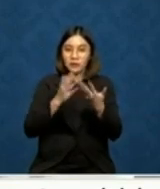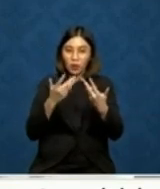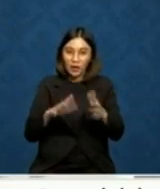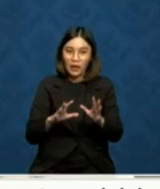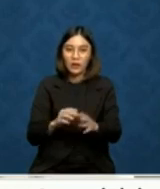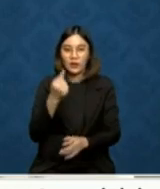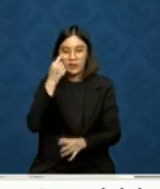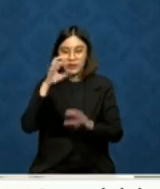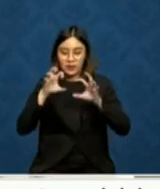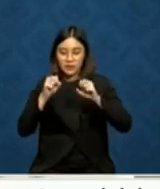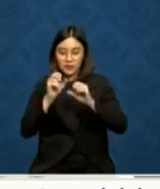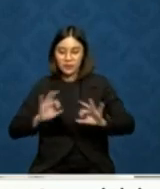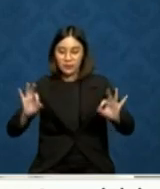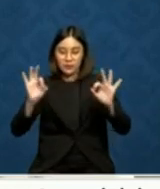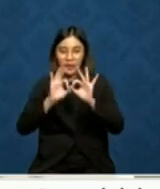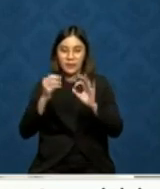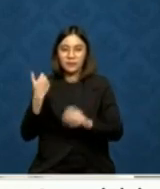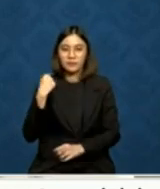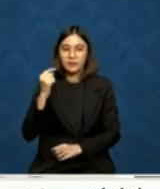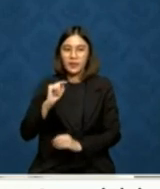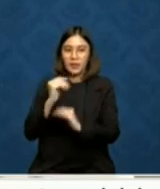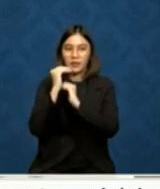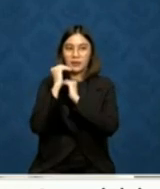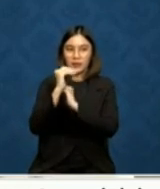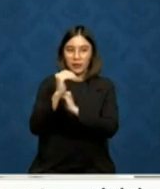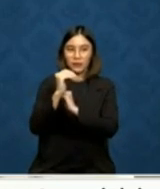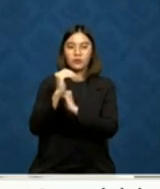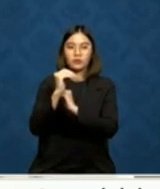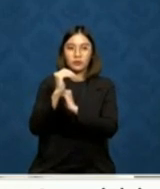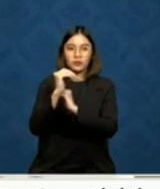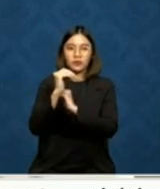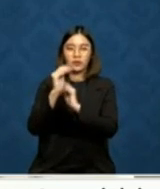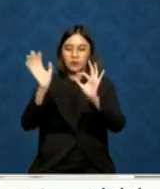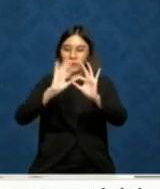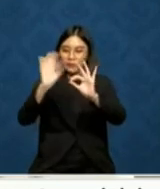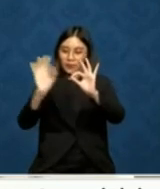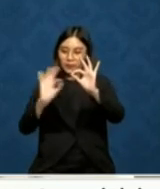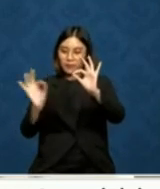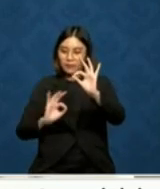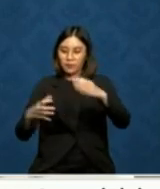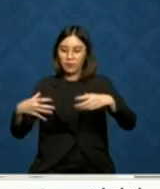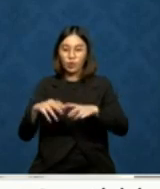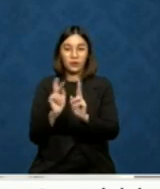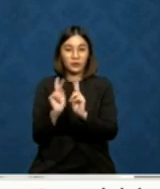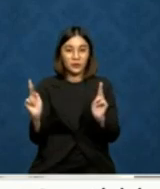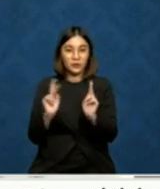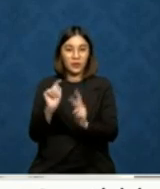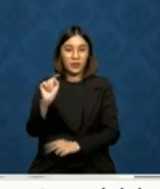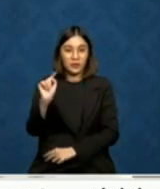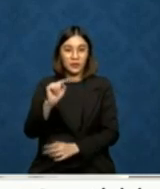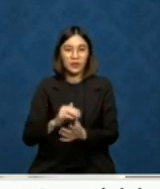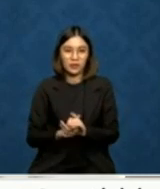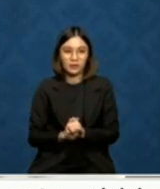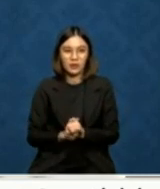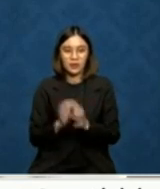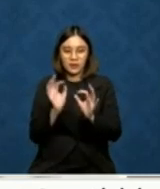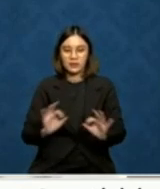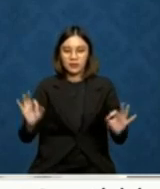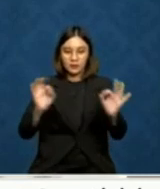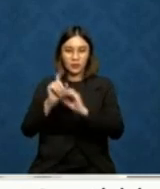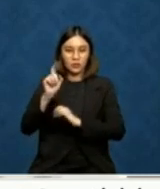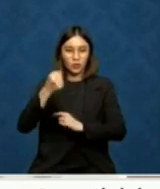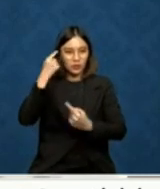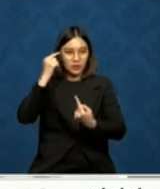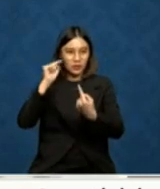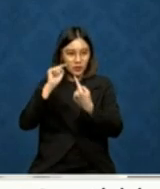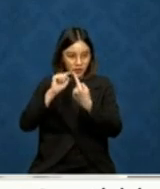เกตสำคัญอันหนึ่งที่ได้มีการกำหนดขึ้นและเขียนขึ้นในคณะกรรมการก็คือว่าเราจำเป็นต้องคำนึงถึง